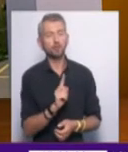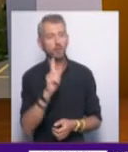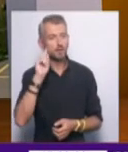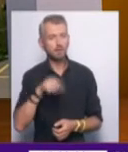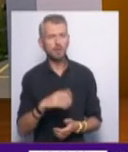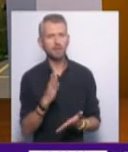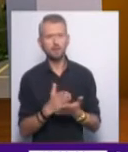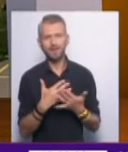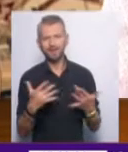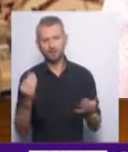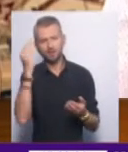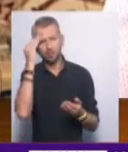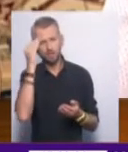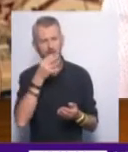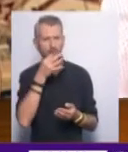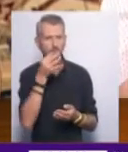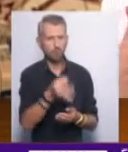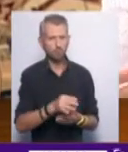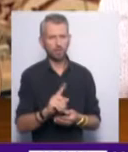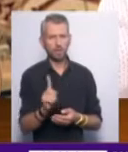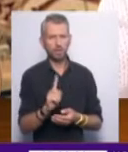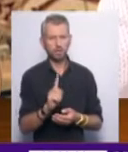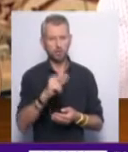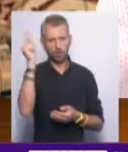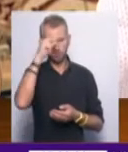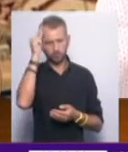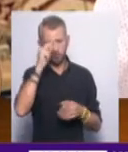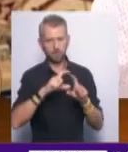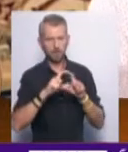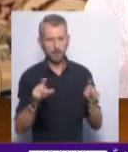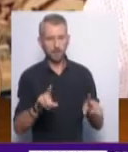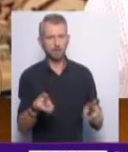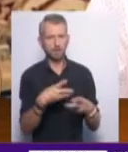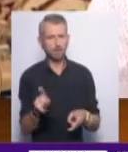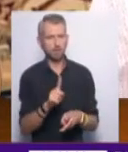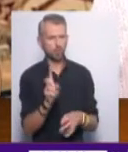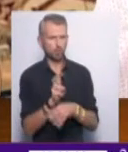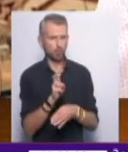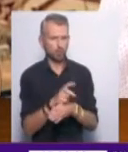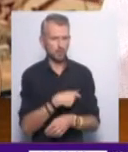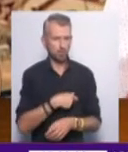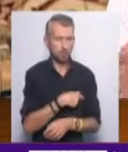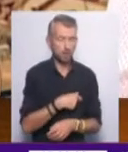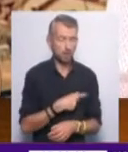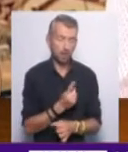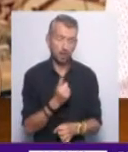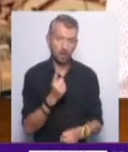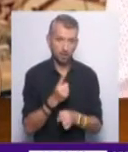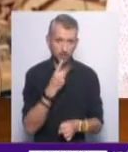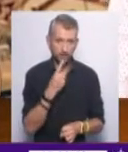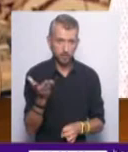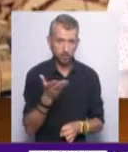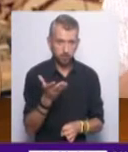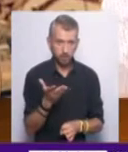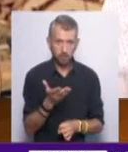є такі думки, висловлювання, що учбовий заклад, не треба, щоб були депутати, борони Боже, щоб вони виступали. Так, навіть